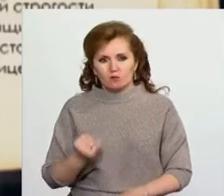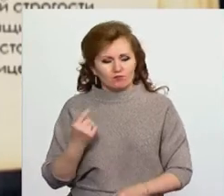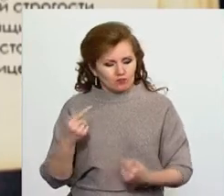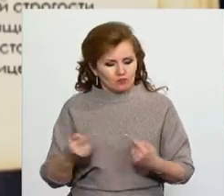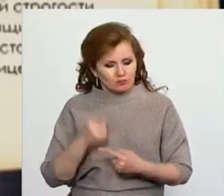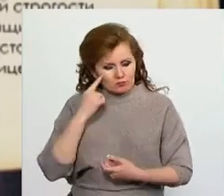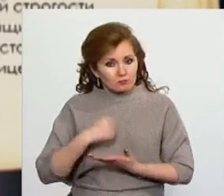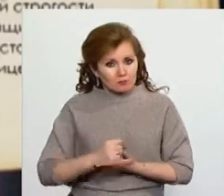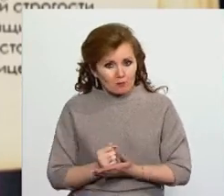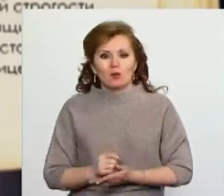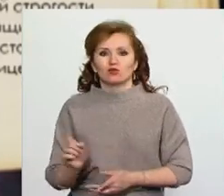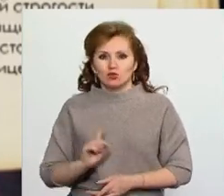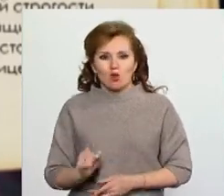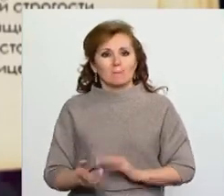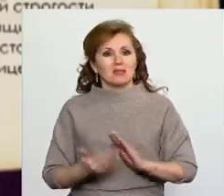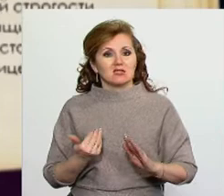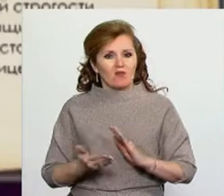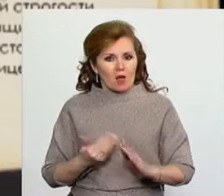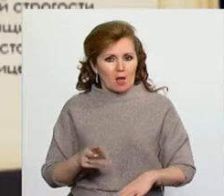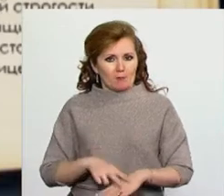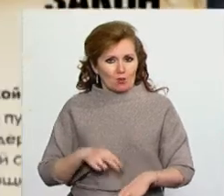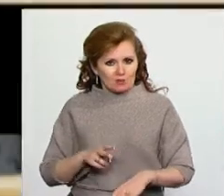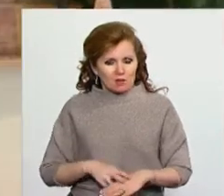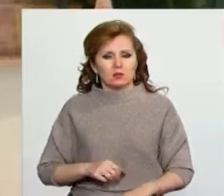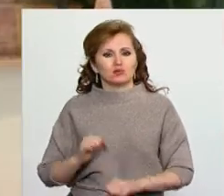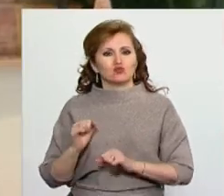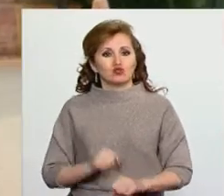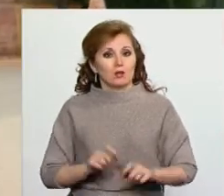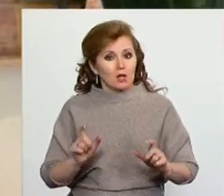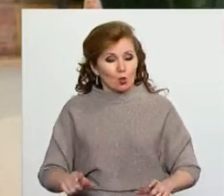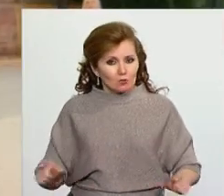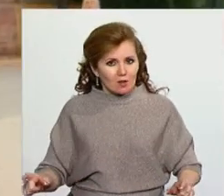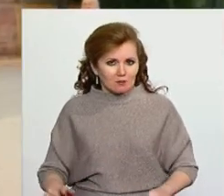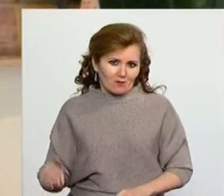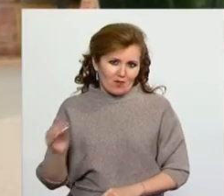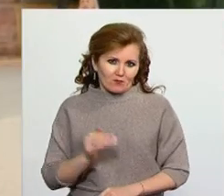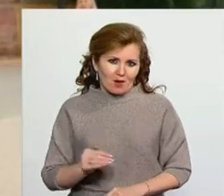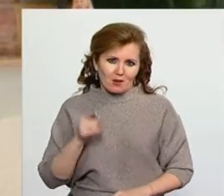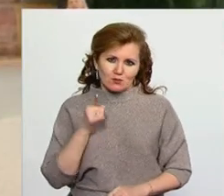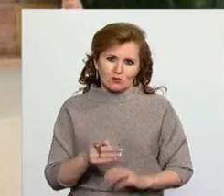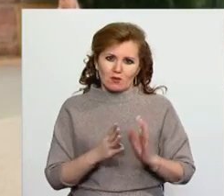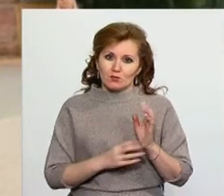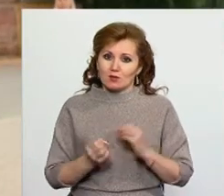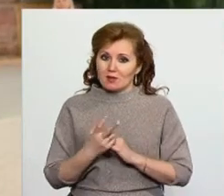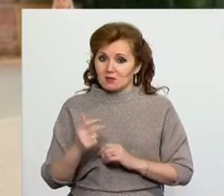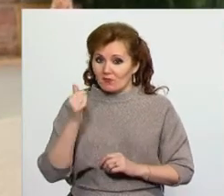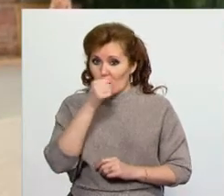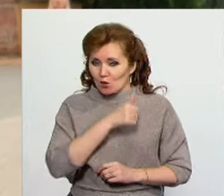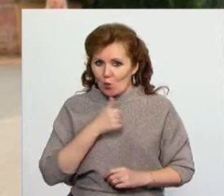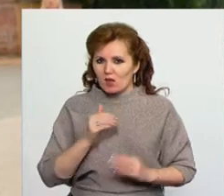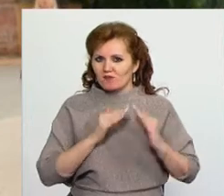что призвание полицейских – защищать публику. А в феврале 1913 года в казарме